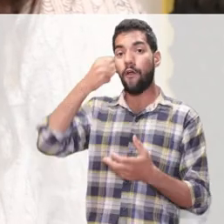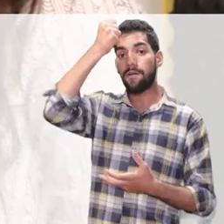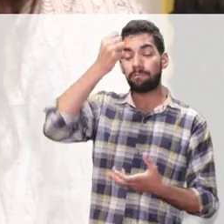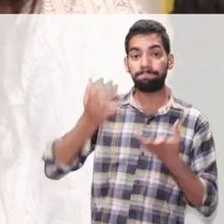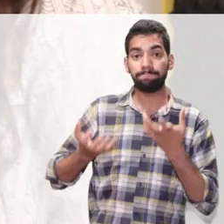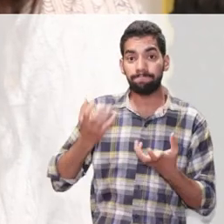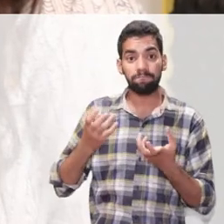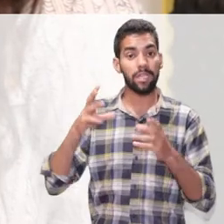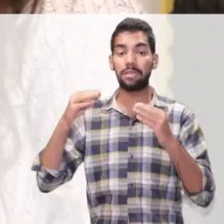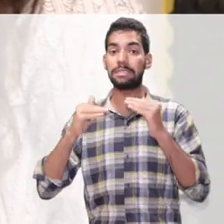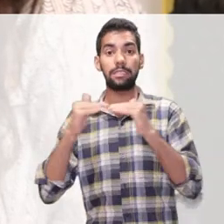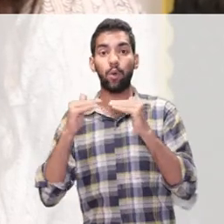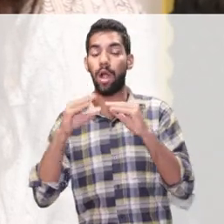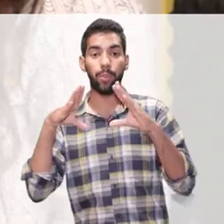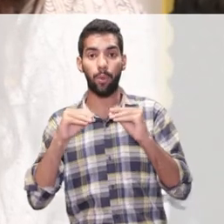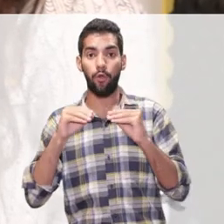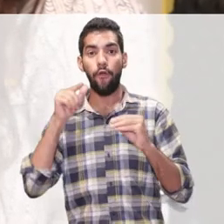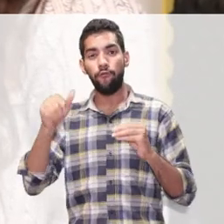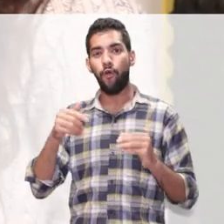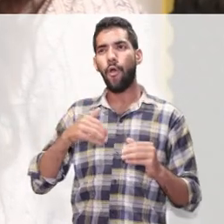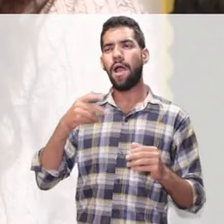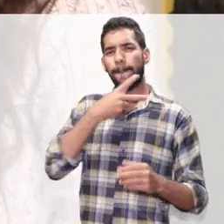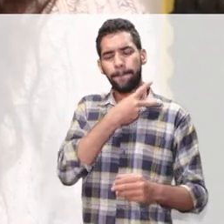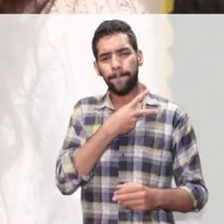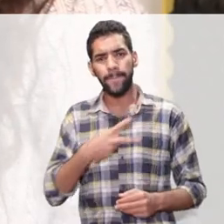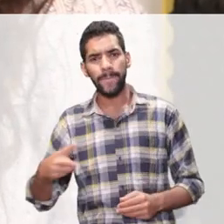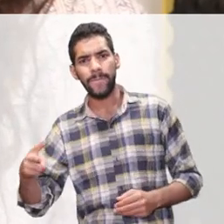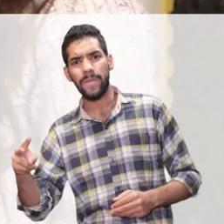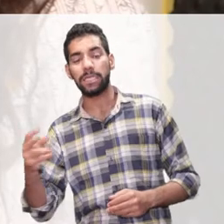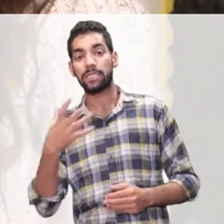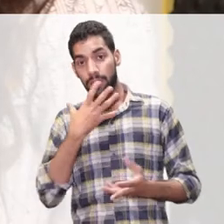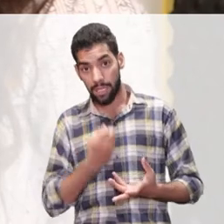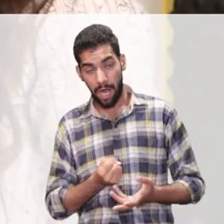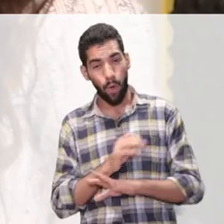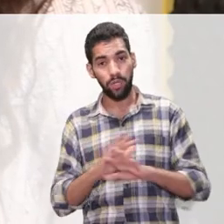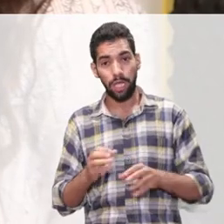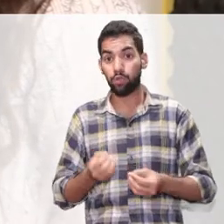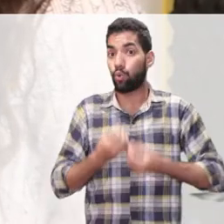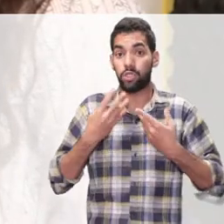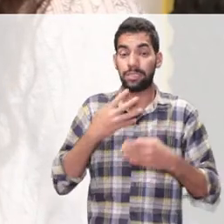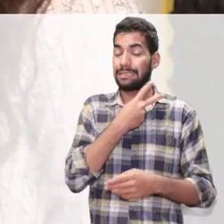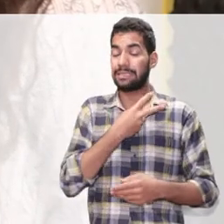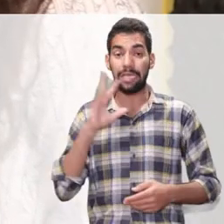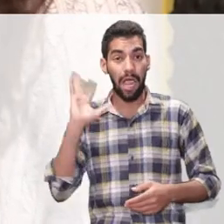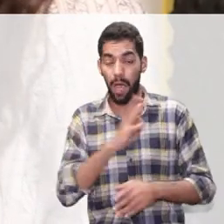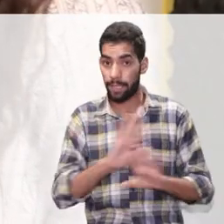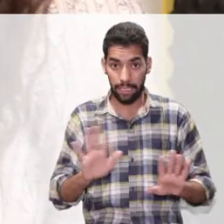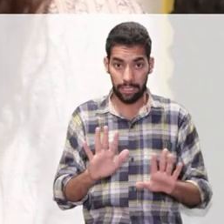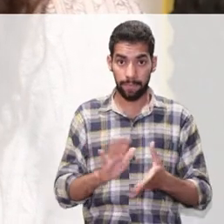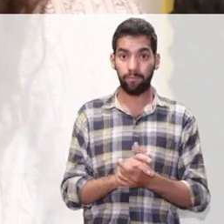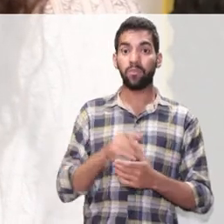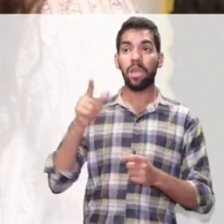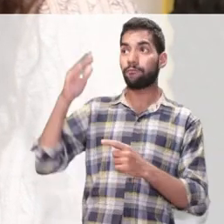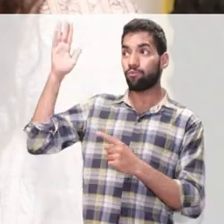आपकी जिंदगी में यह जरूरी नहीं है कोई आपको ऑफिसर देगा या अल्लाह आपके सामने लाकर